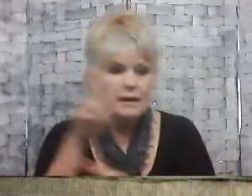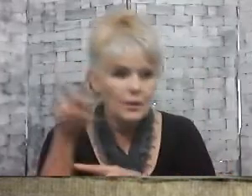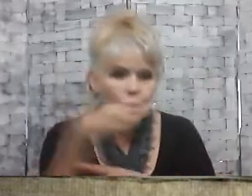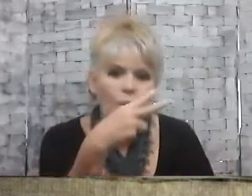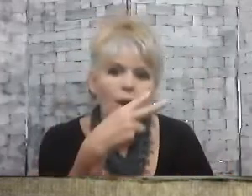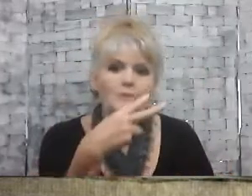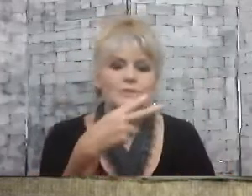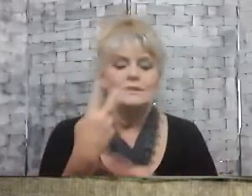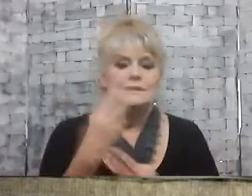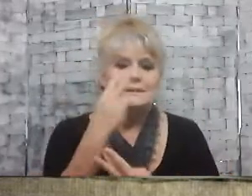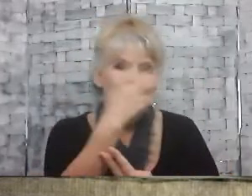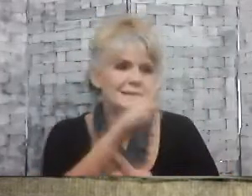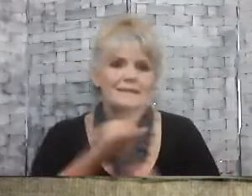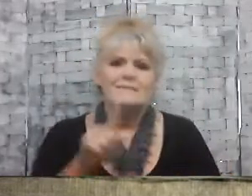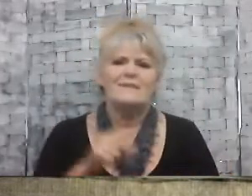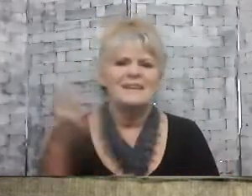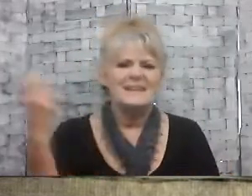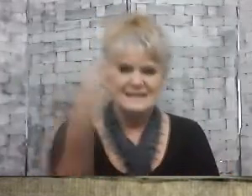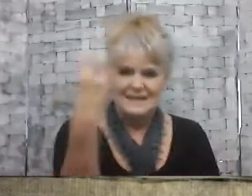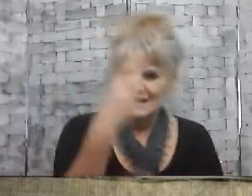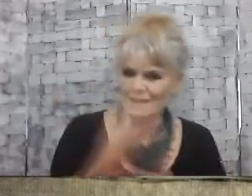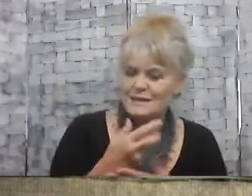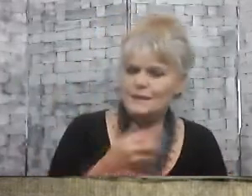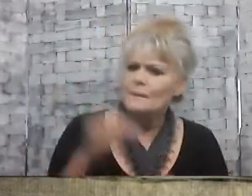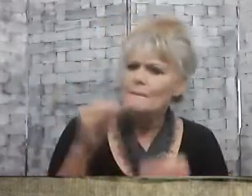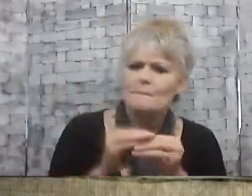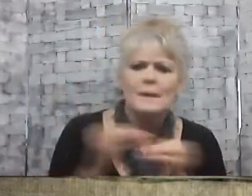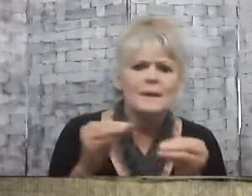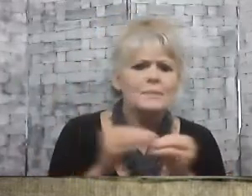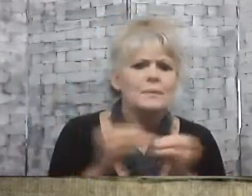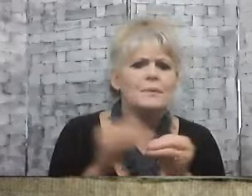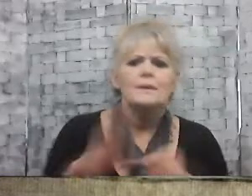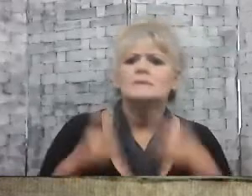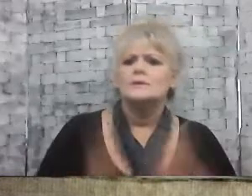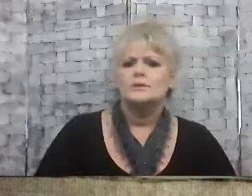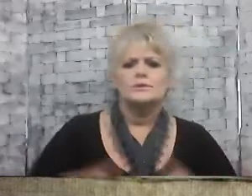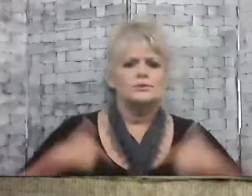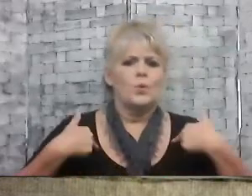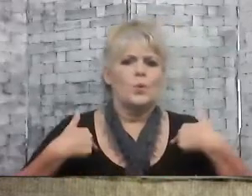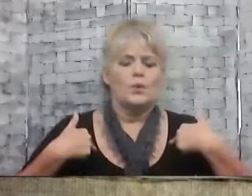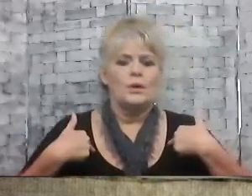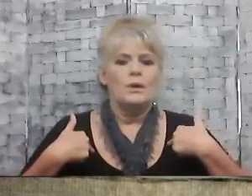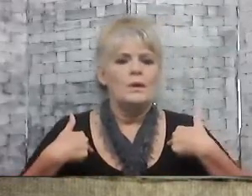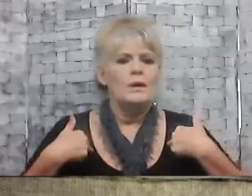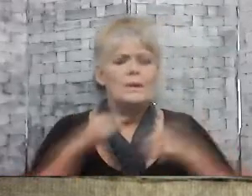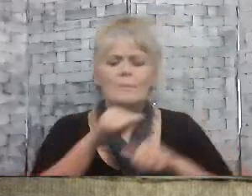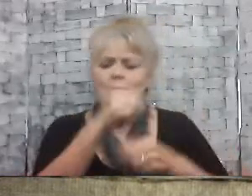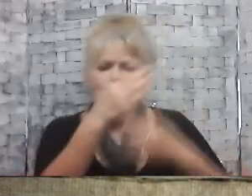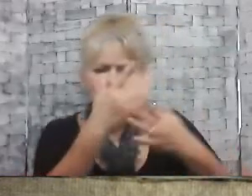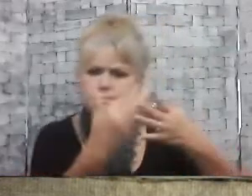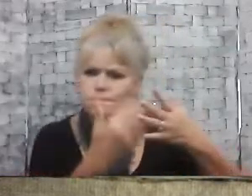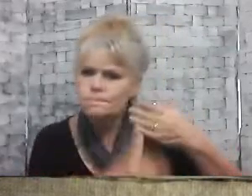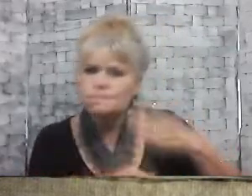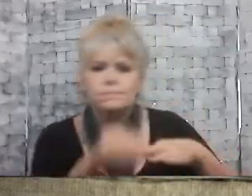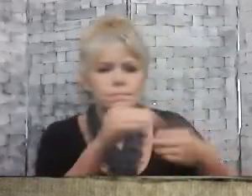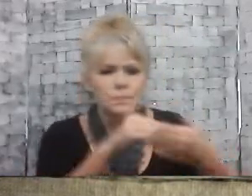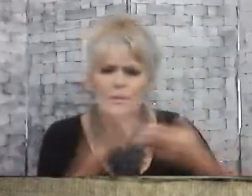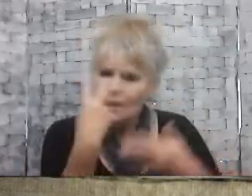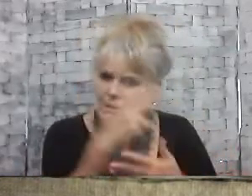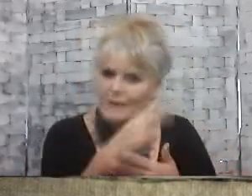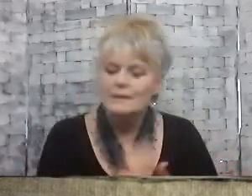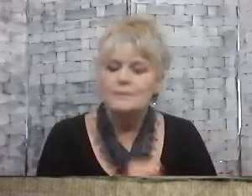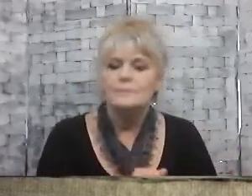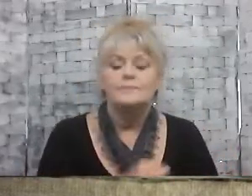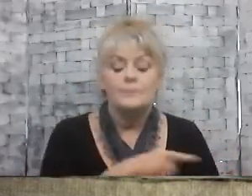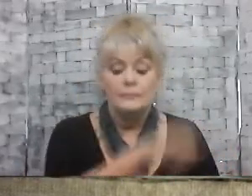kan doen om deel te nemen aan die reis. Want die reis is meer als net een zondag belevenis, dat is ander elemente ook. En dan vir